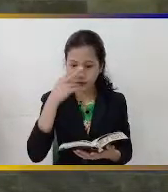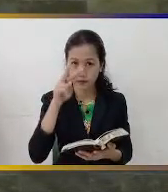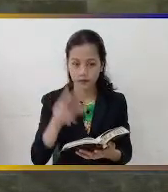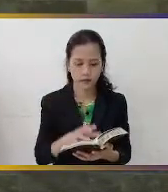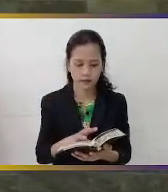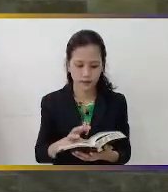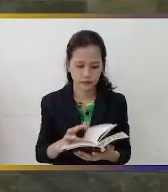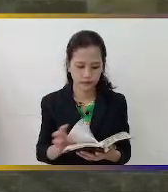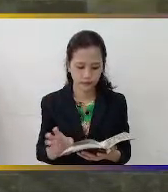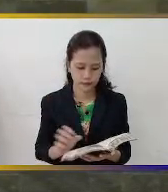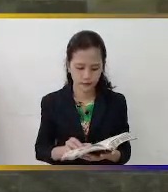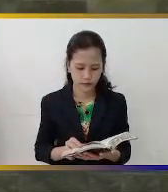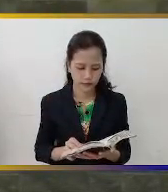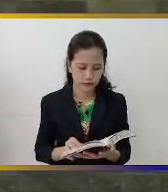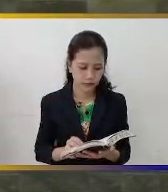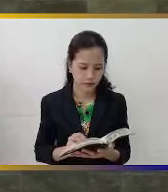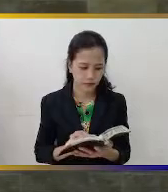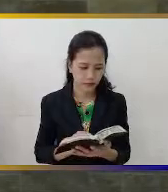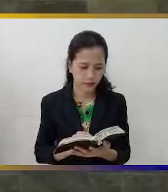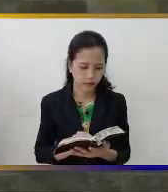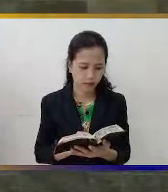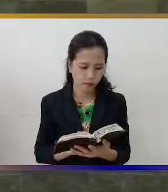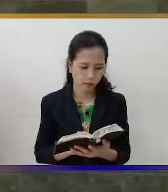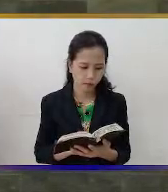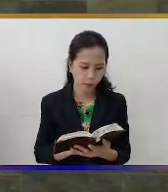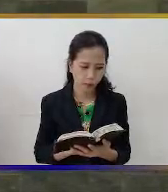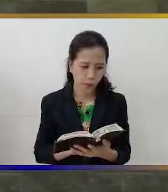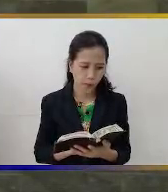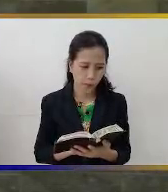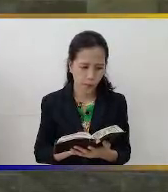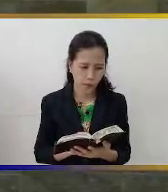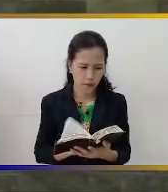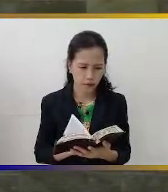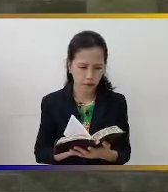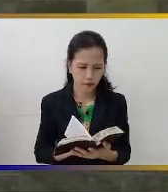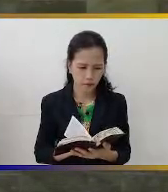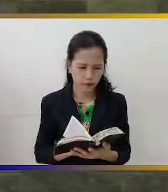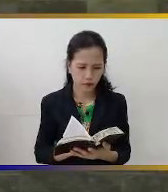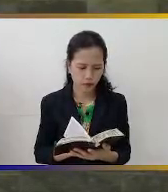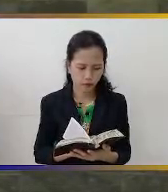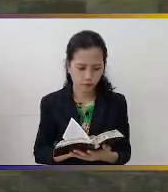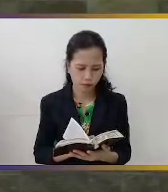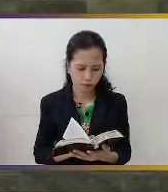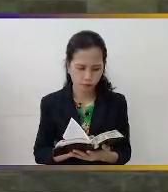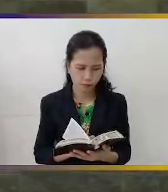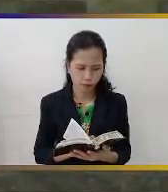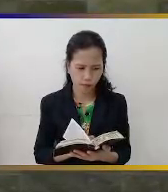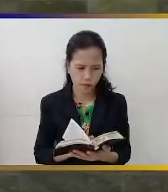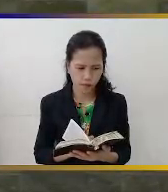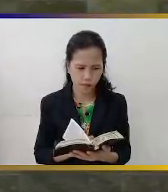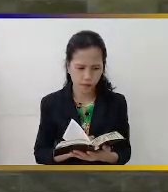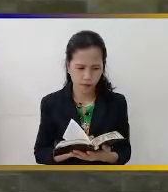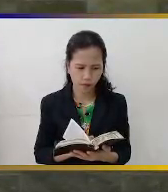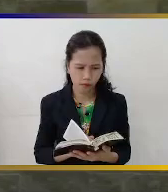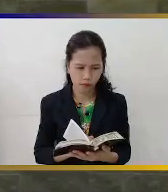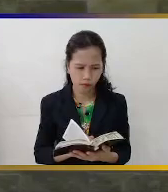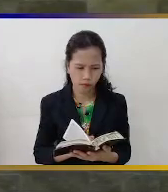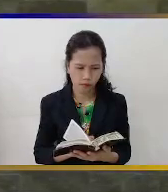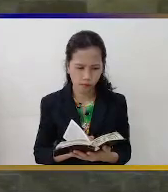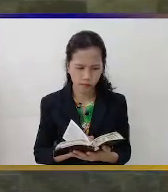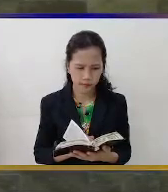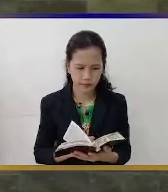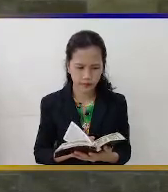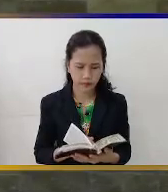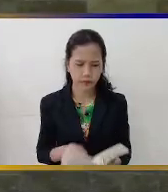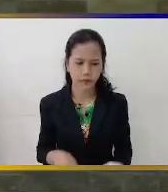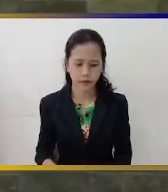gate and are gone out by it. And their king shall pass before them and the Lord on the head of them.